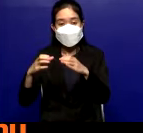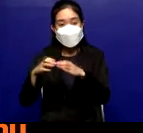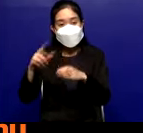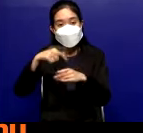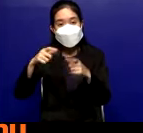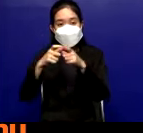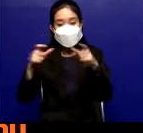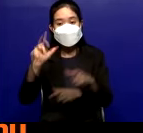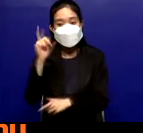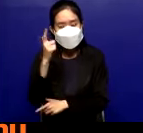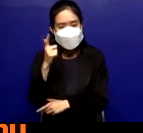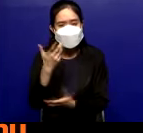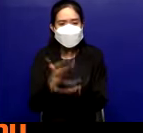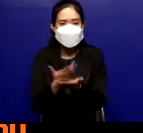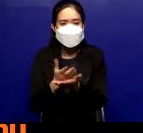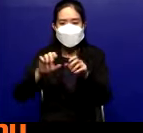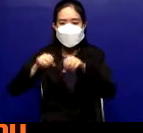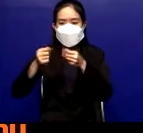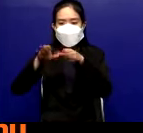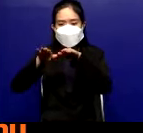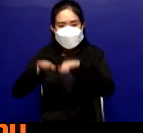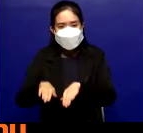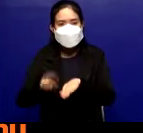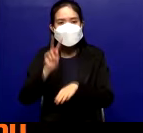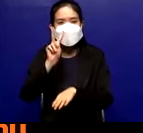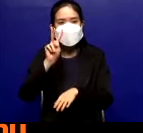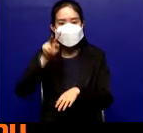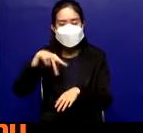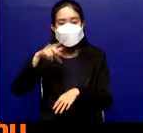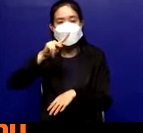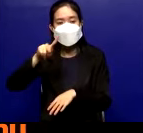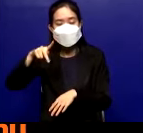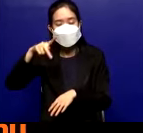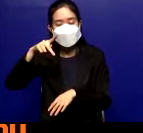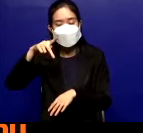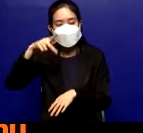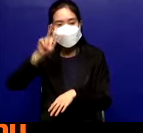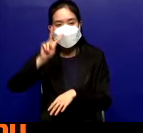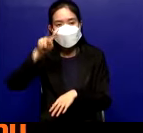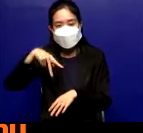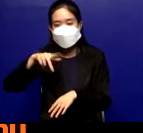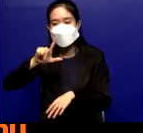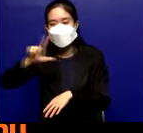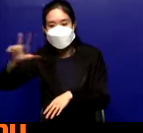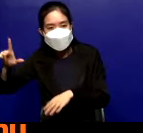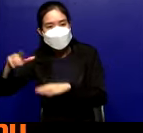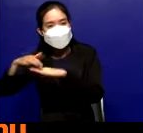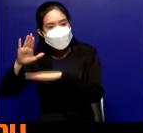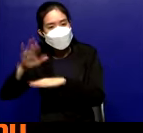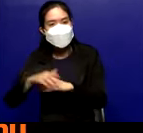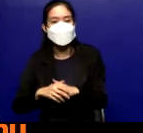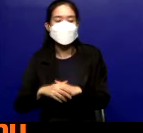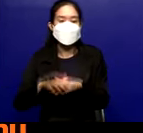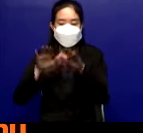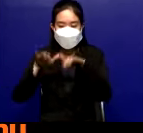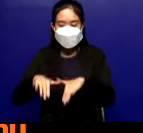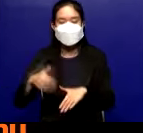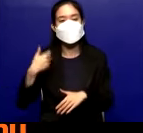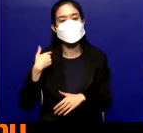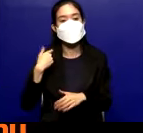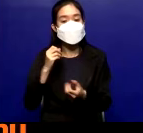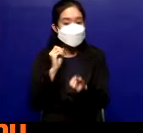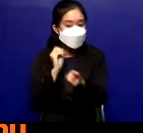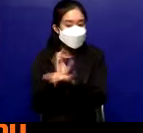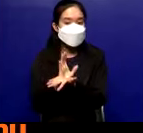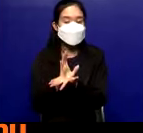งเกือบ 2,000 ล้านบาทท่านกล้าการันตีหรือไม่คะว่างบที่ถูกตัดไปเนี่ยจะไม่กระทบกับการบริการสาธารณสุ